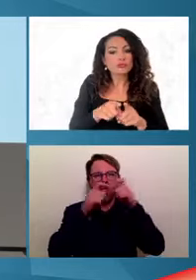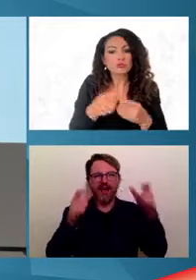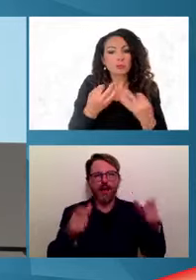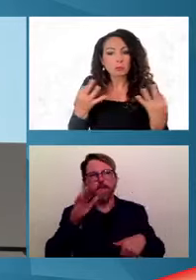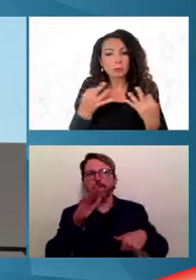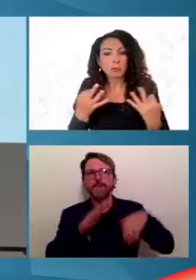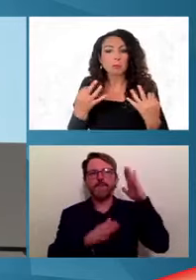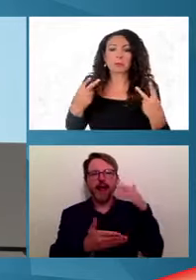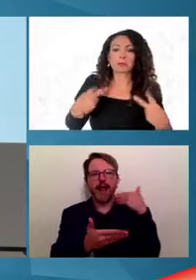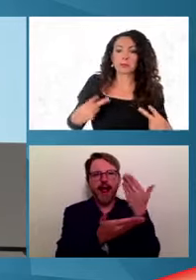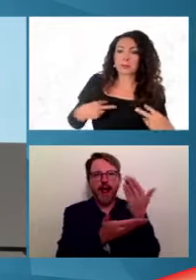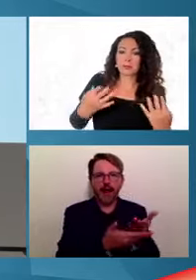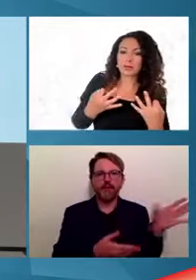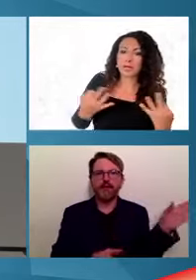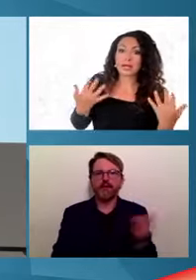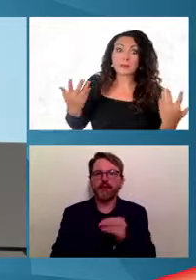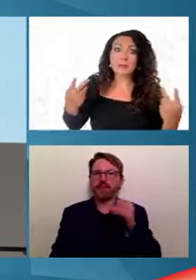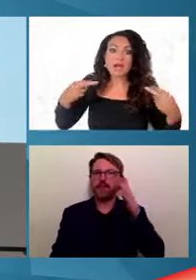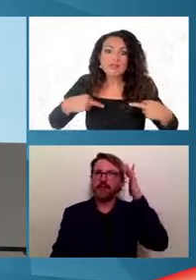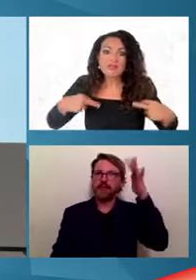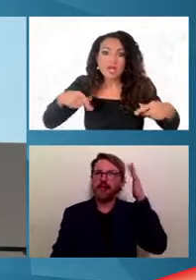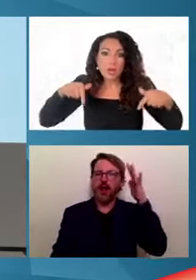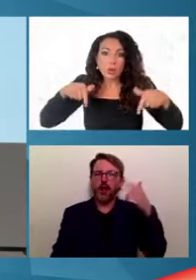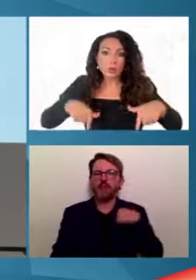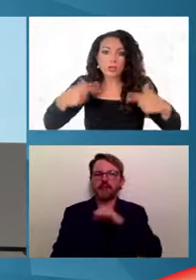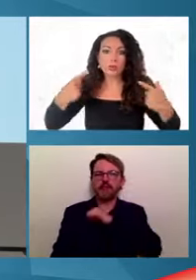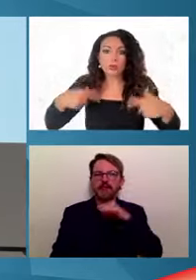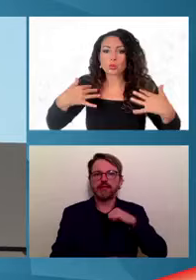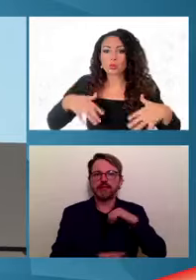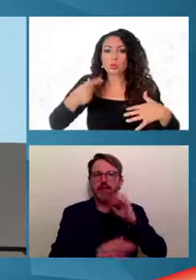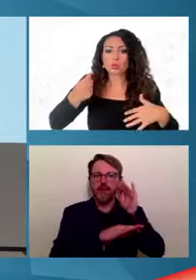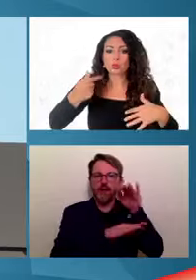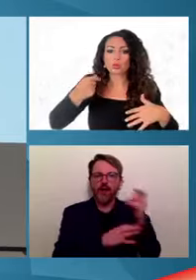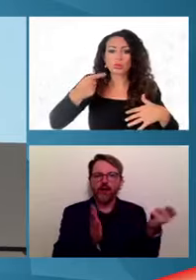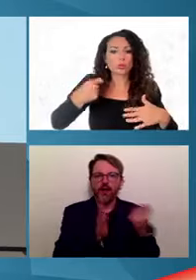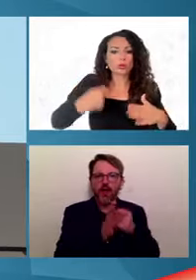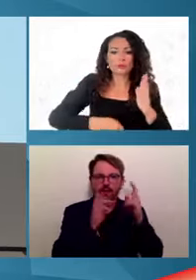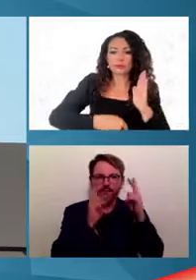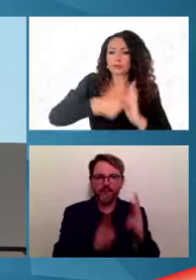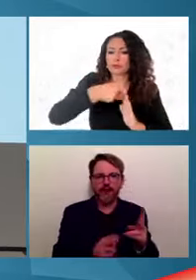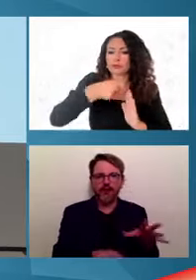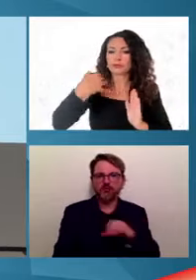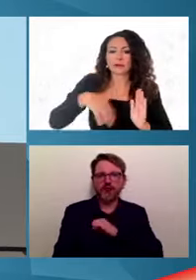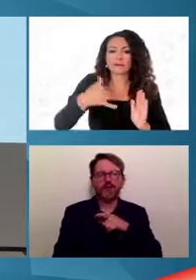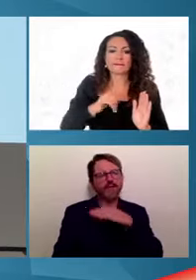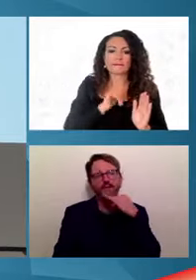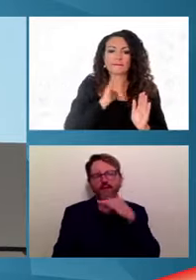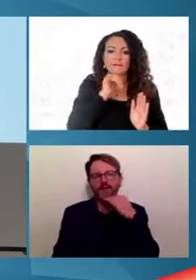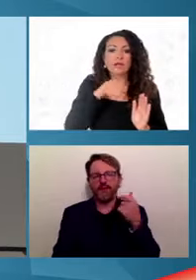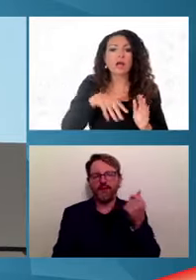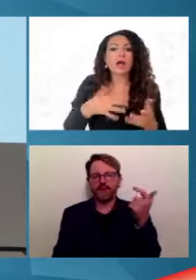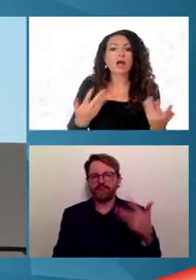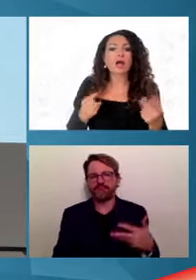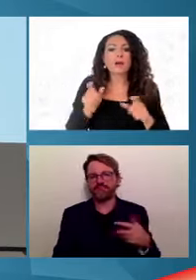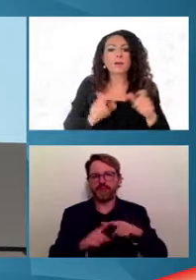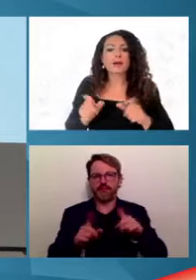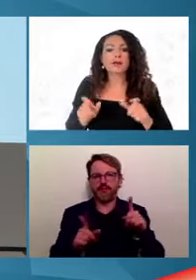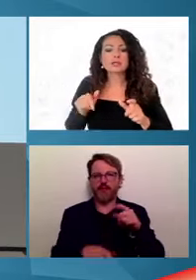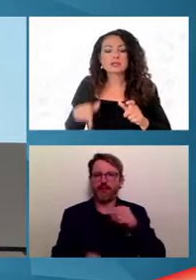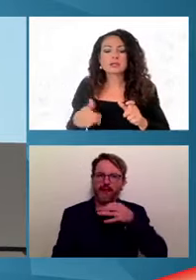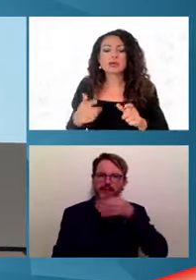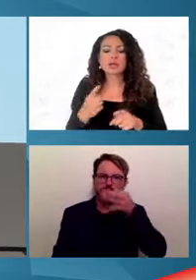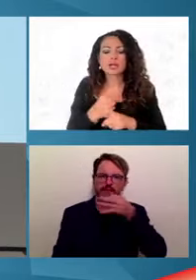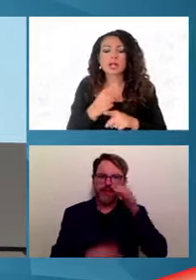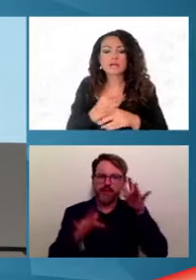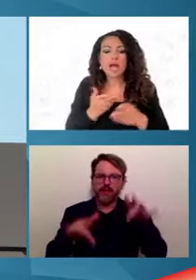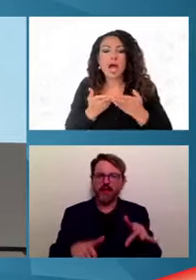der Traum vom Leben im Eigenheim realisierbar ist. Und viele andere Fragen mehr. Aber wir werden diese Herausforderungen,